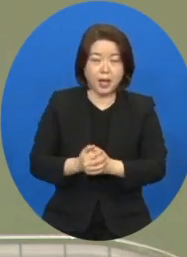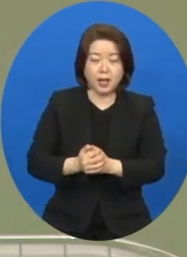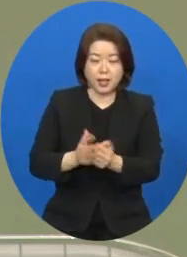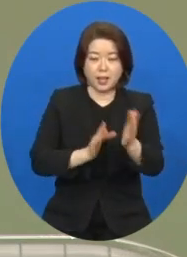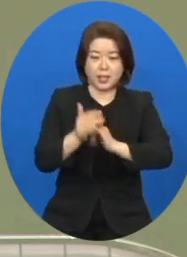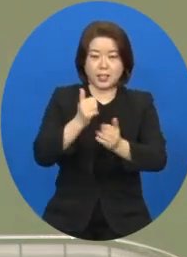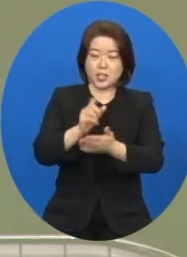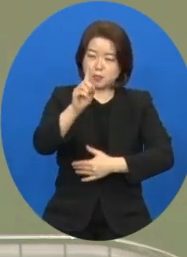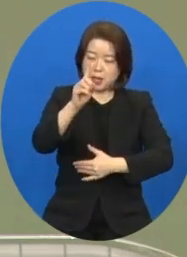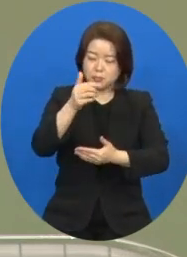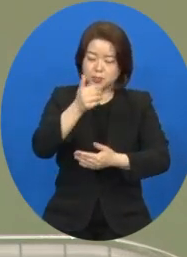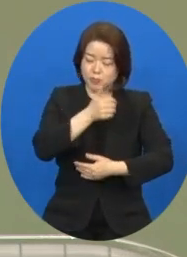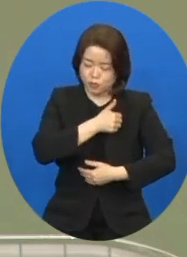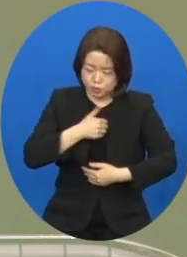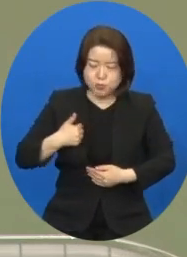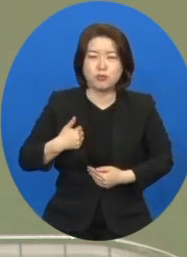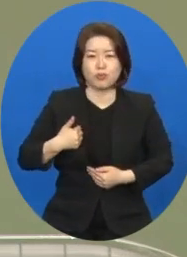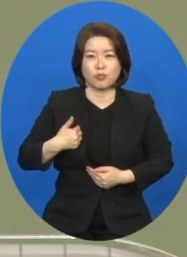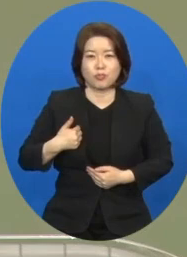분이면 충분합니다.